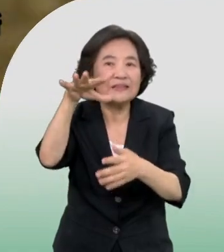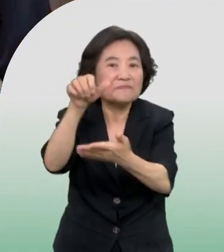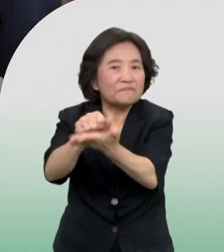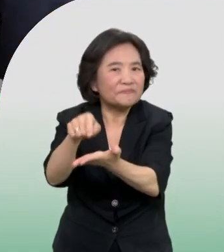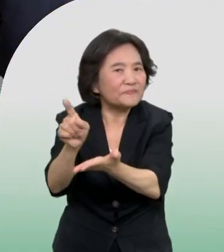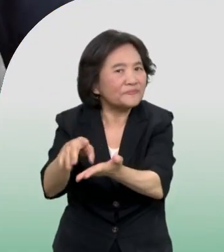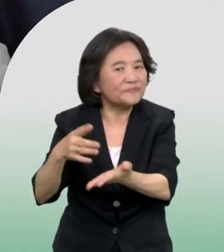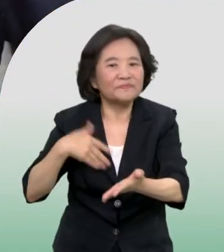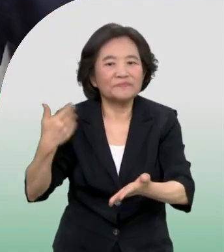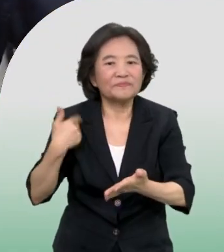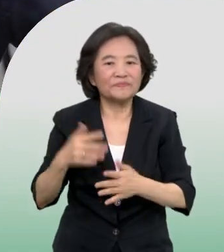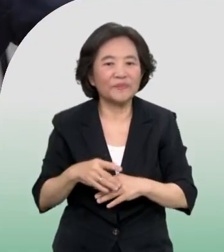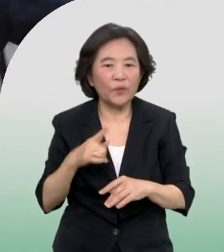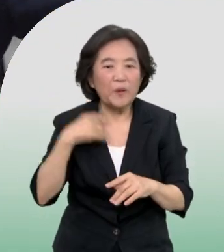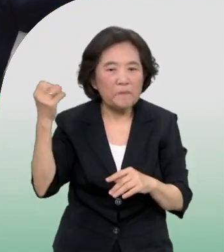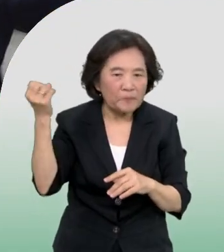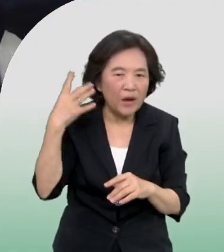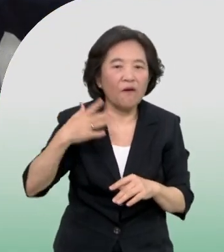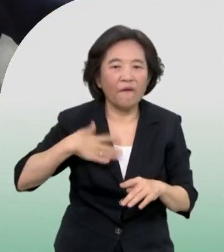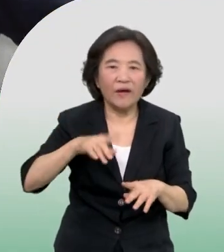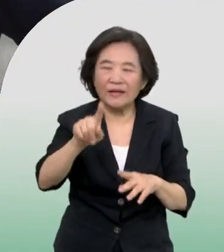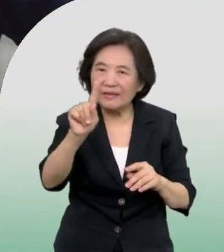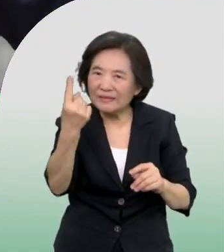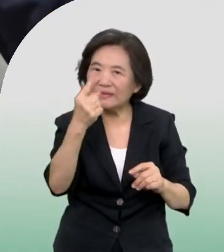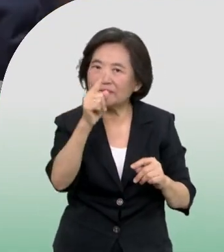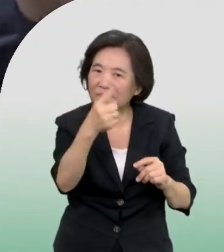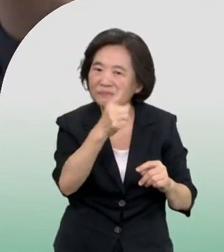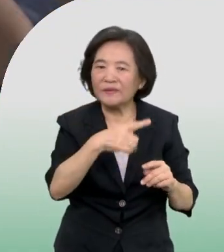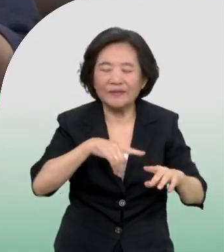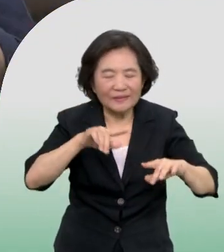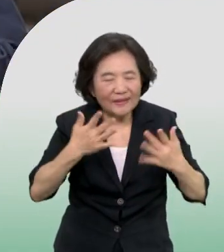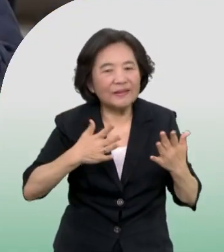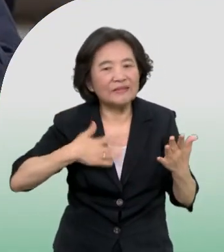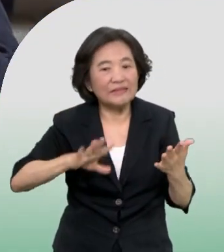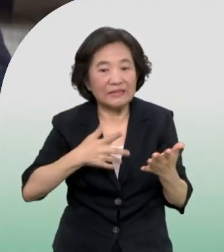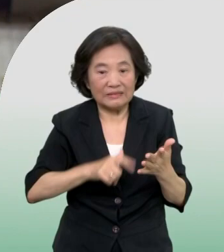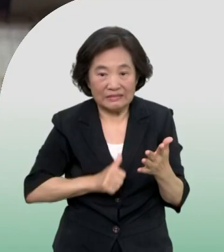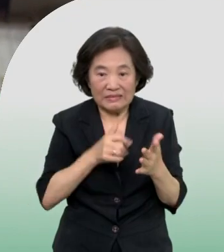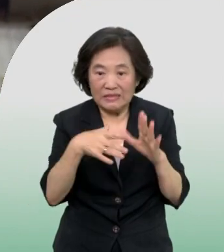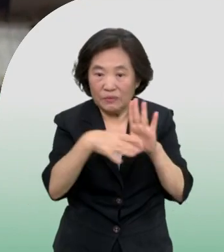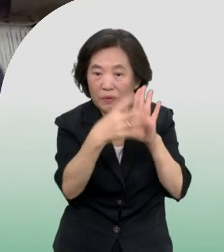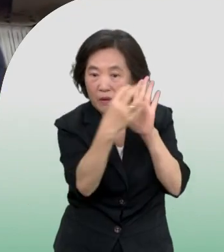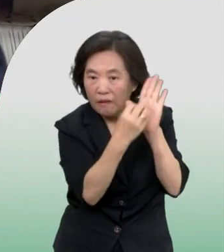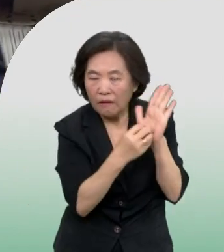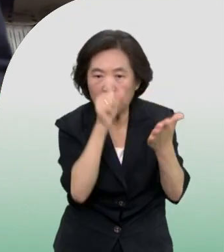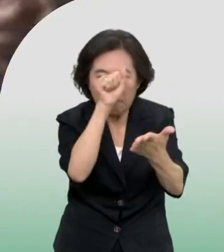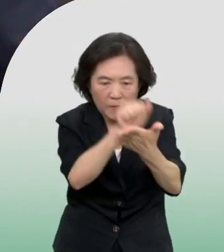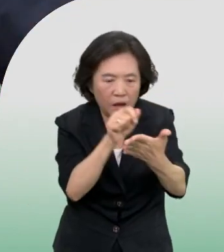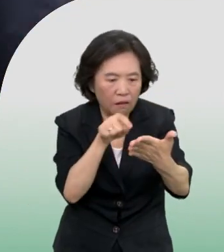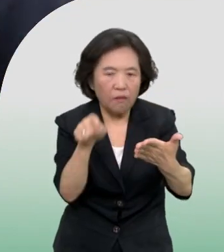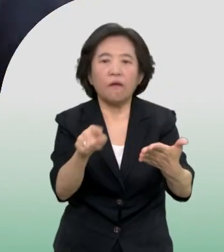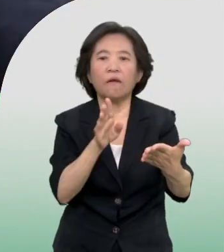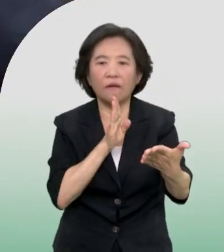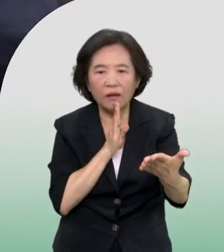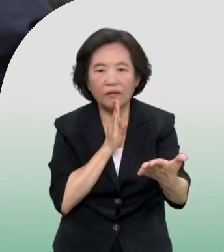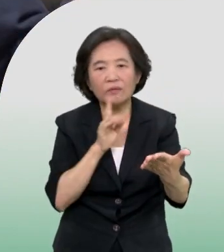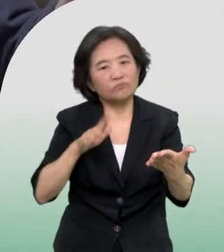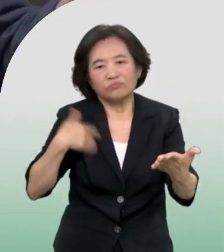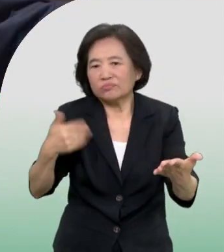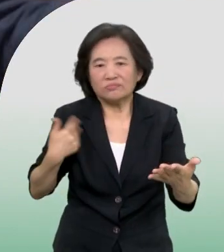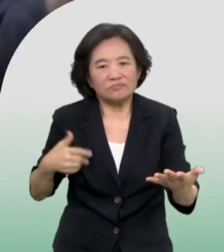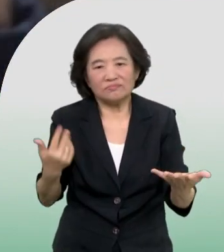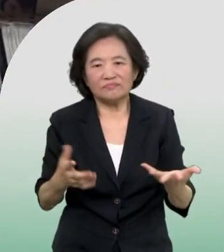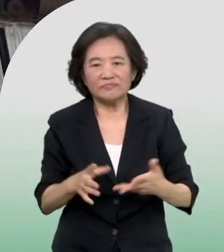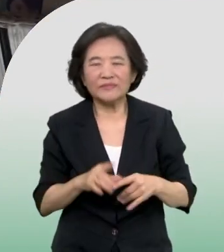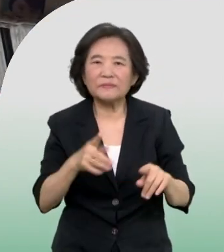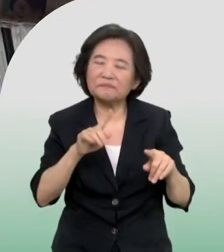们虽然隐约知道他们可能是从哪里来，可是没有充分的文字资料去断定他